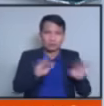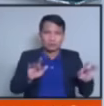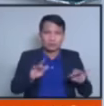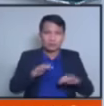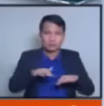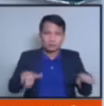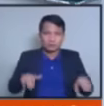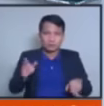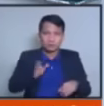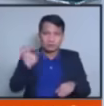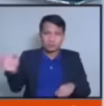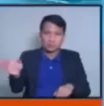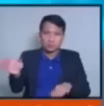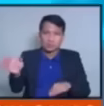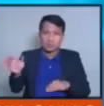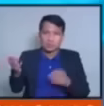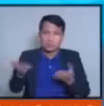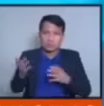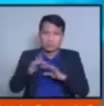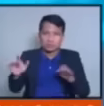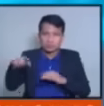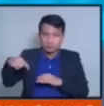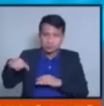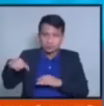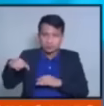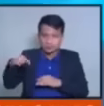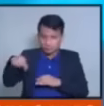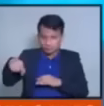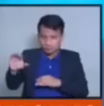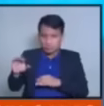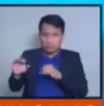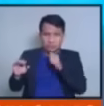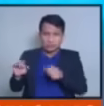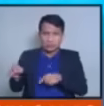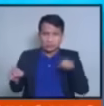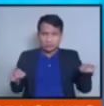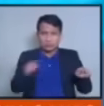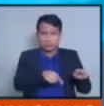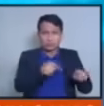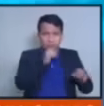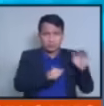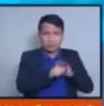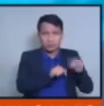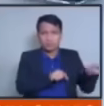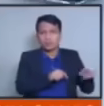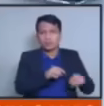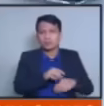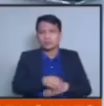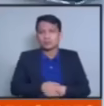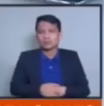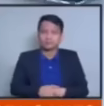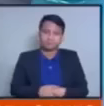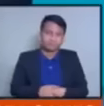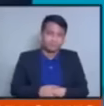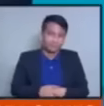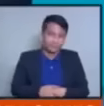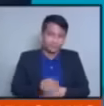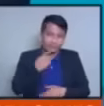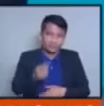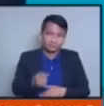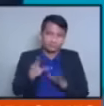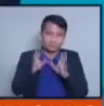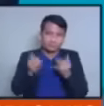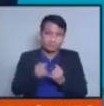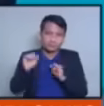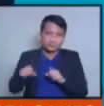yung bata. Nasa Kondaw, nasa Quezon. Tapos sabi nung kapitbahay, hindi, nandyan sa loob, tinatago pala nila. At alam mo, sir, maging yung